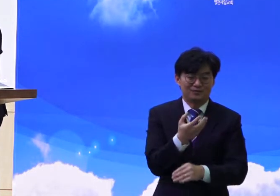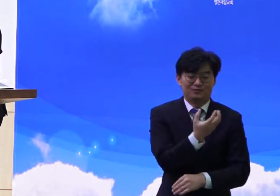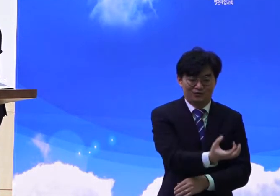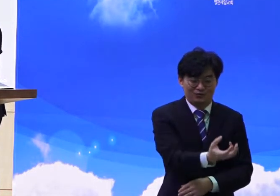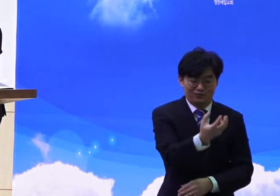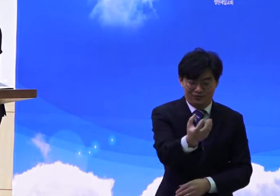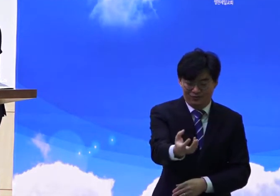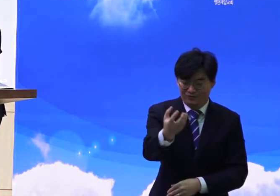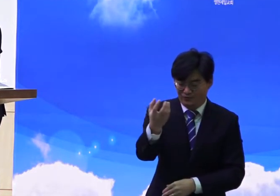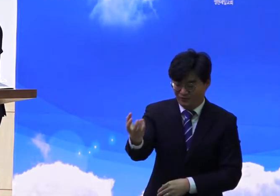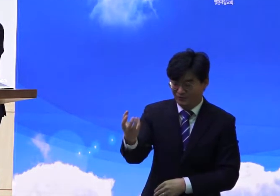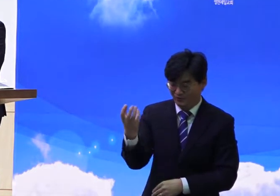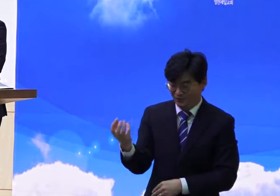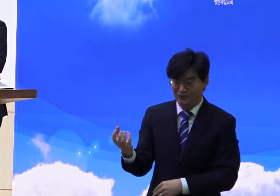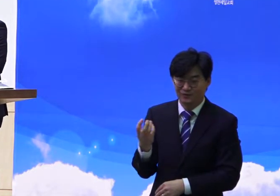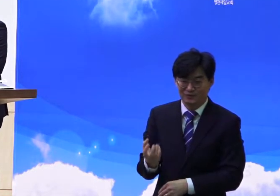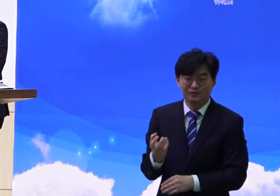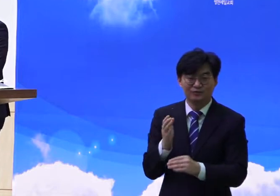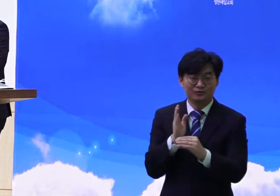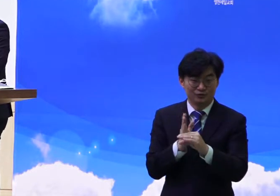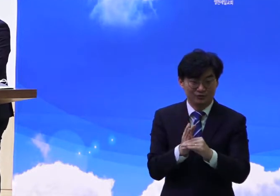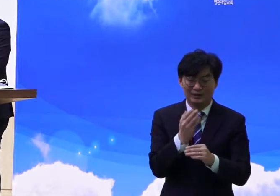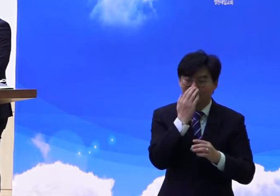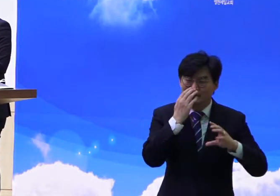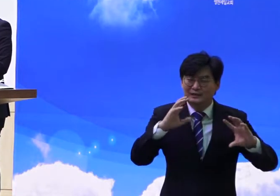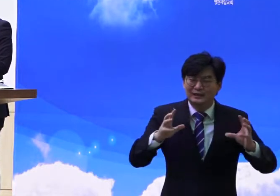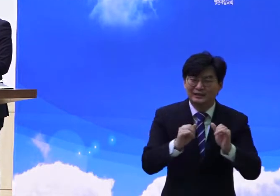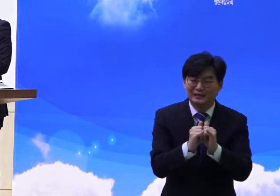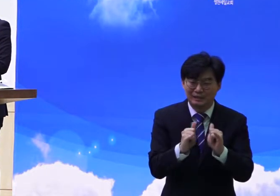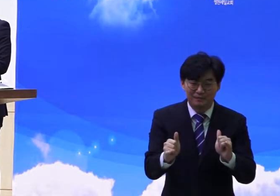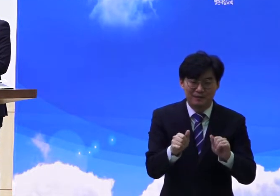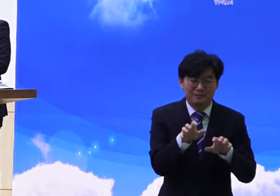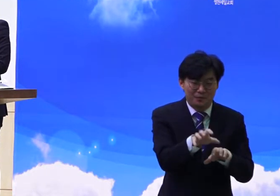여기 요단 동편 모압 평지까지 도착하게 됐습니다.